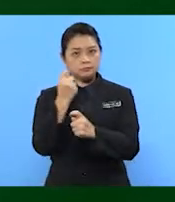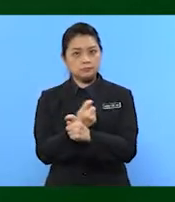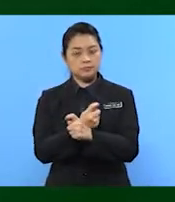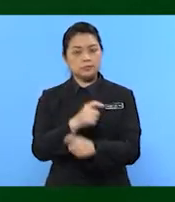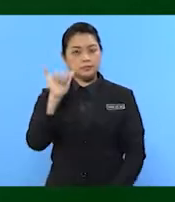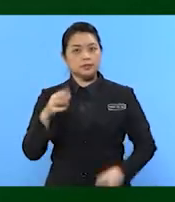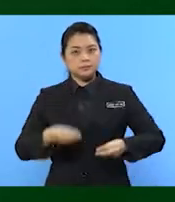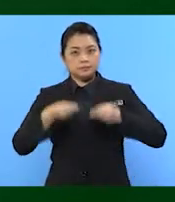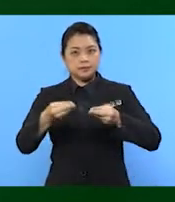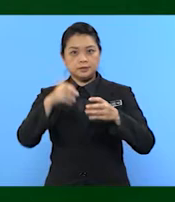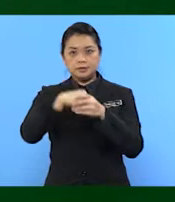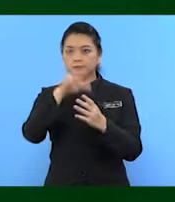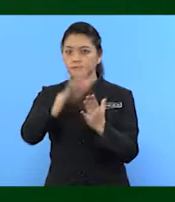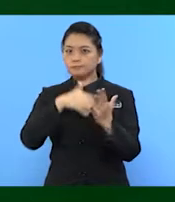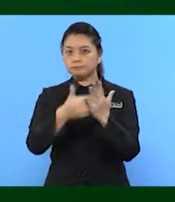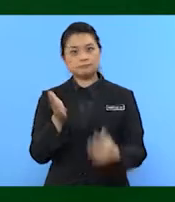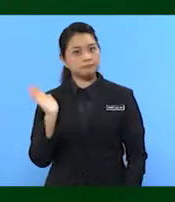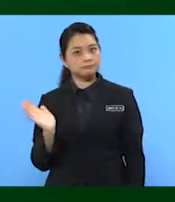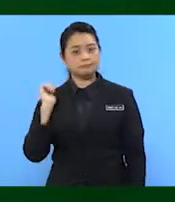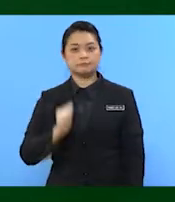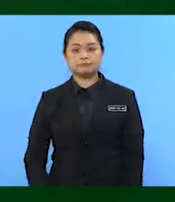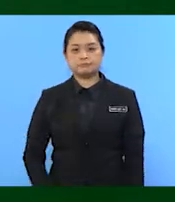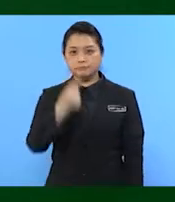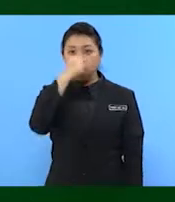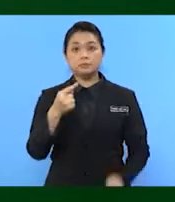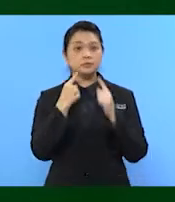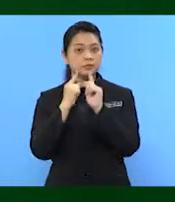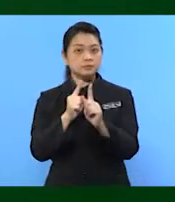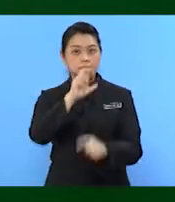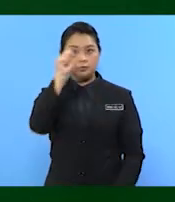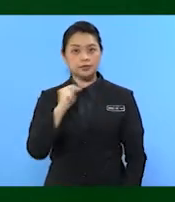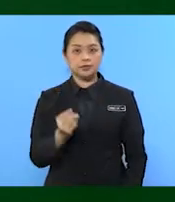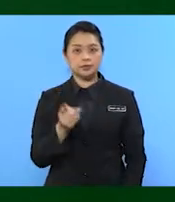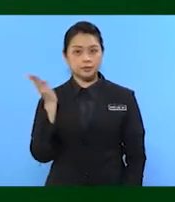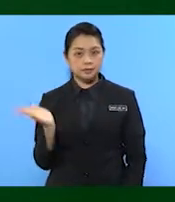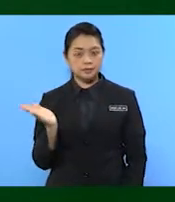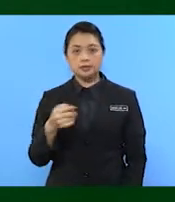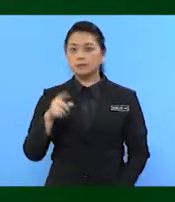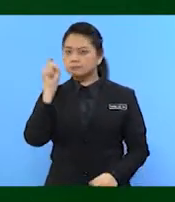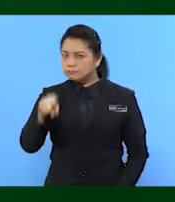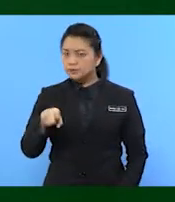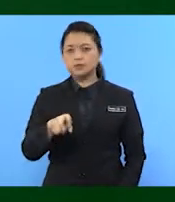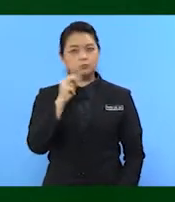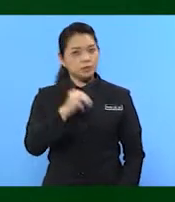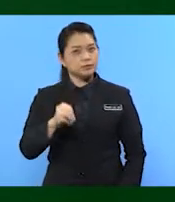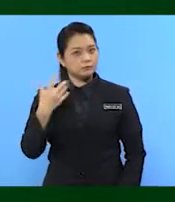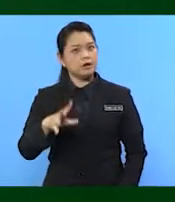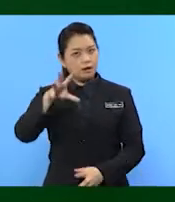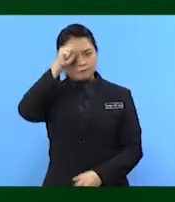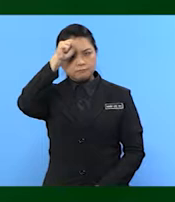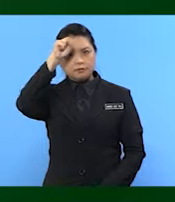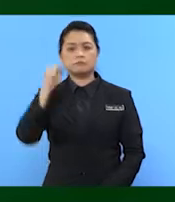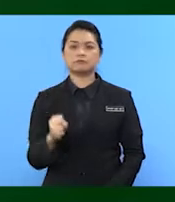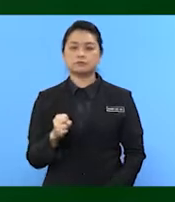yang diberi dalam jadual. Untuk menjawab soalan ini, pastikan murid-murid sudah menghafal